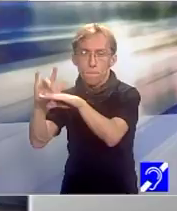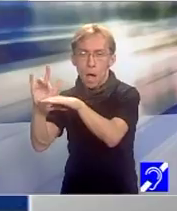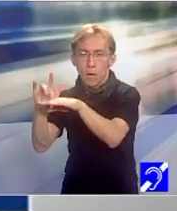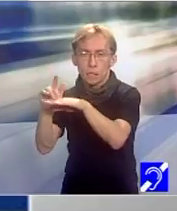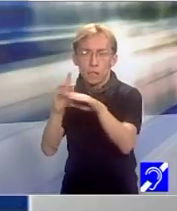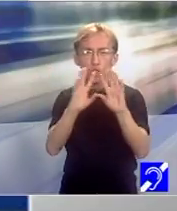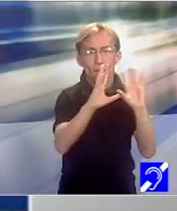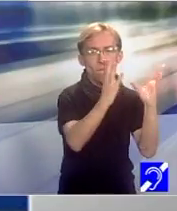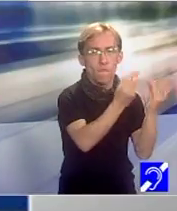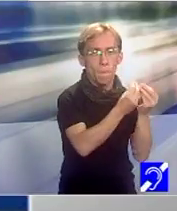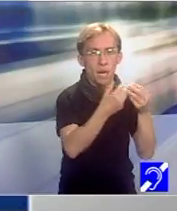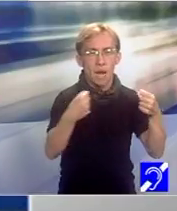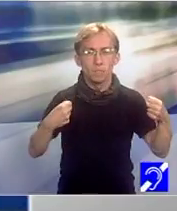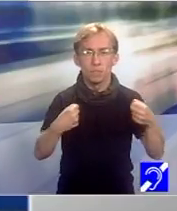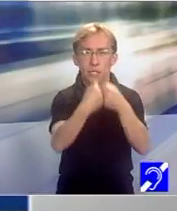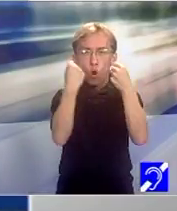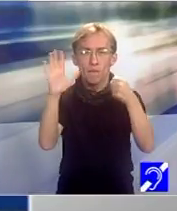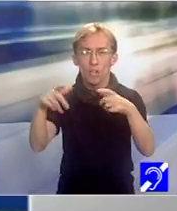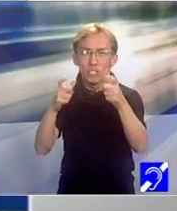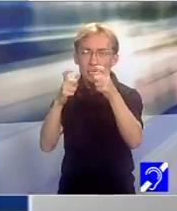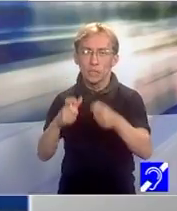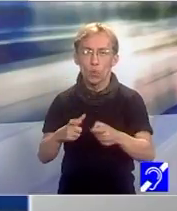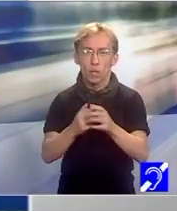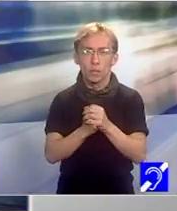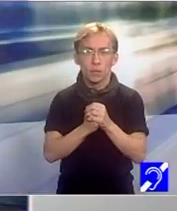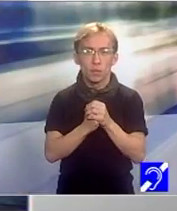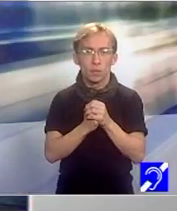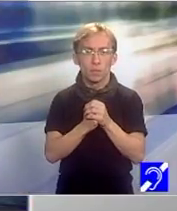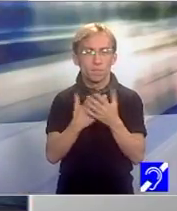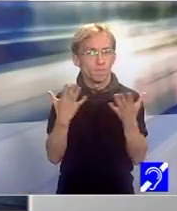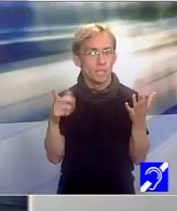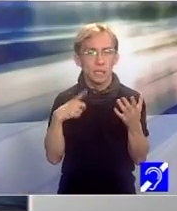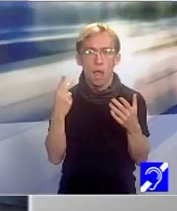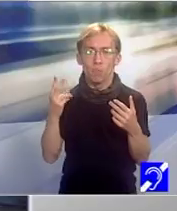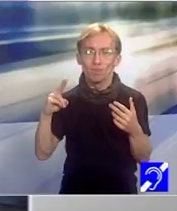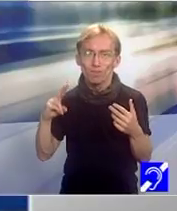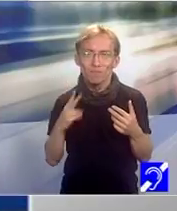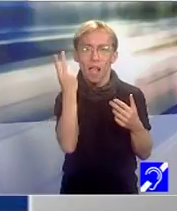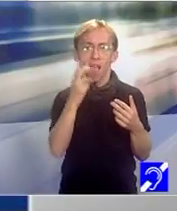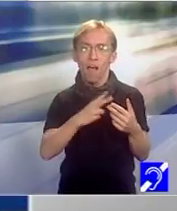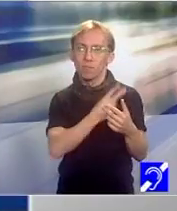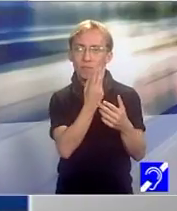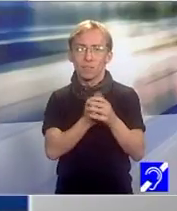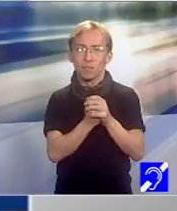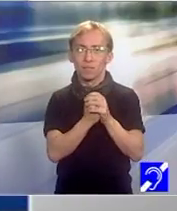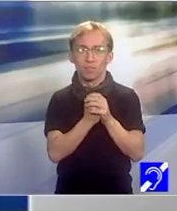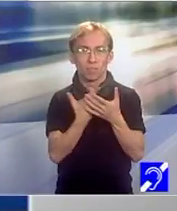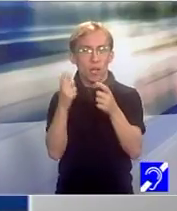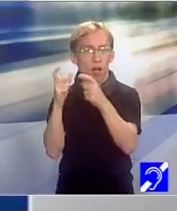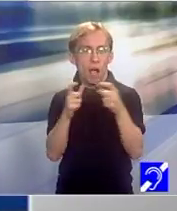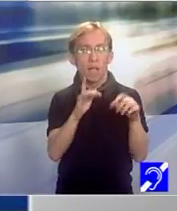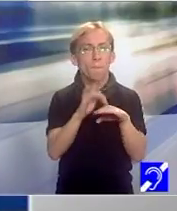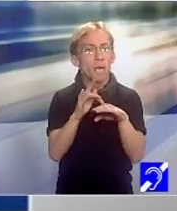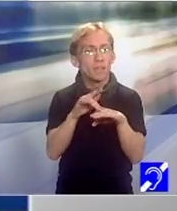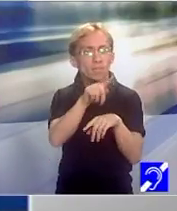părinții care se lovesc de această situație. Și e totuși extraordinar faptul că deja cadrele medicale știu cine